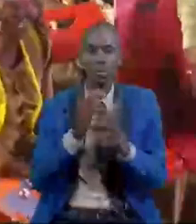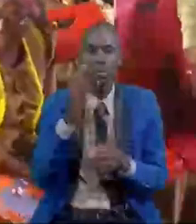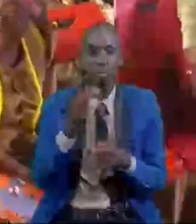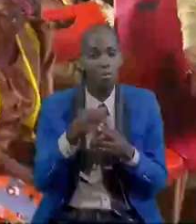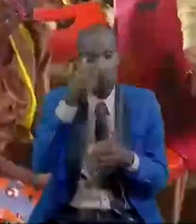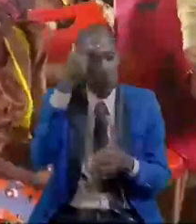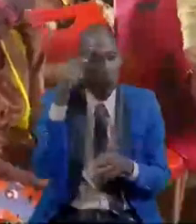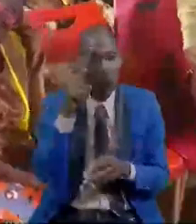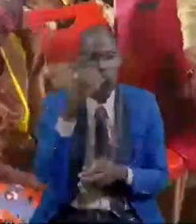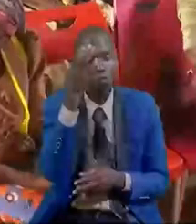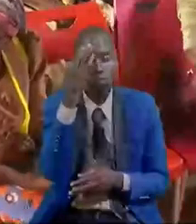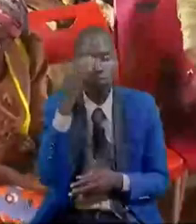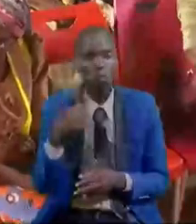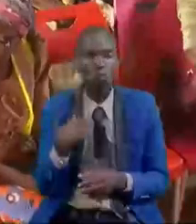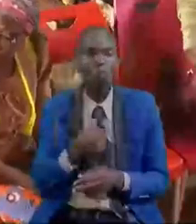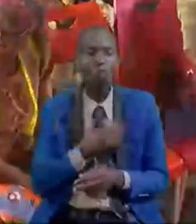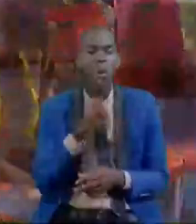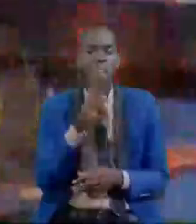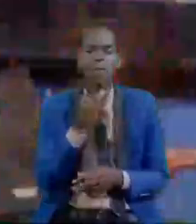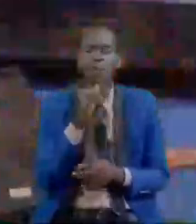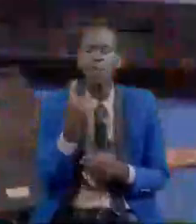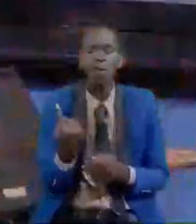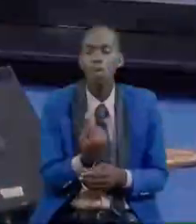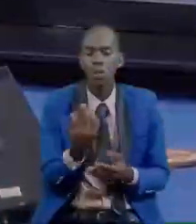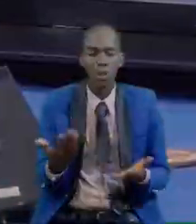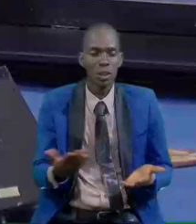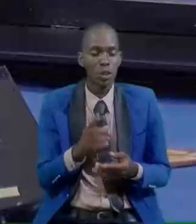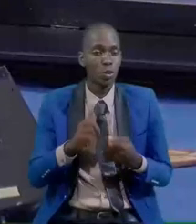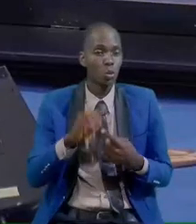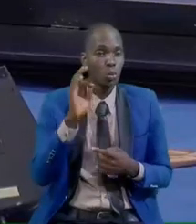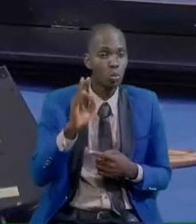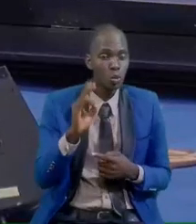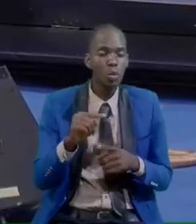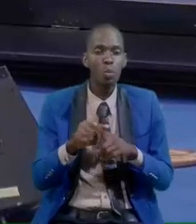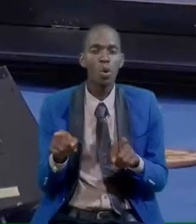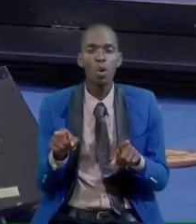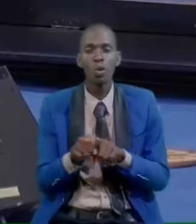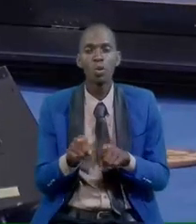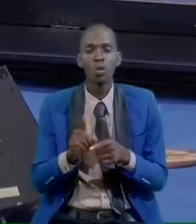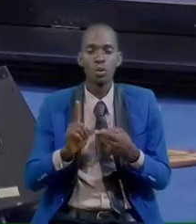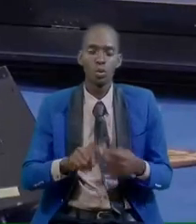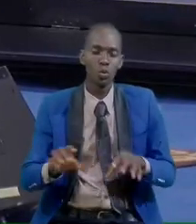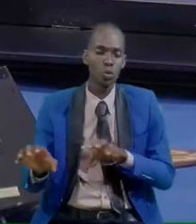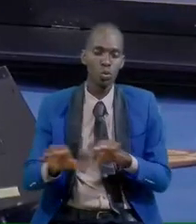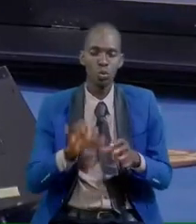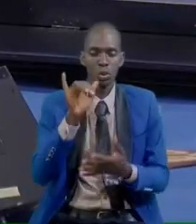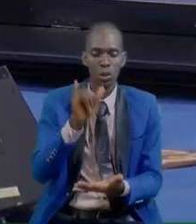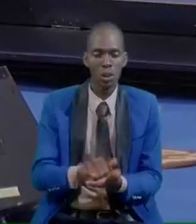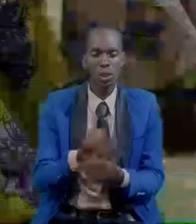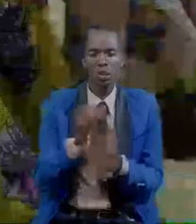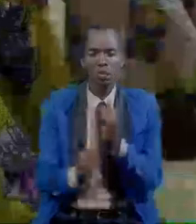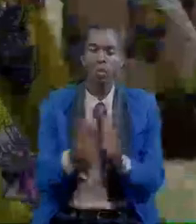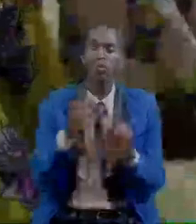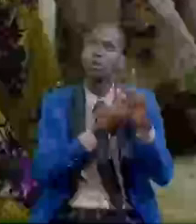Parce que vous savez, nous ne sommes pas là seulement pour prêcher, nous sommes là aussi pour accomplir ce que Dieu a dit. Déliez-le